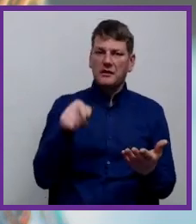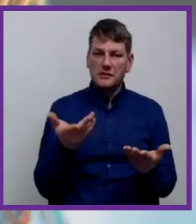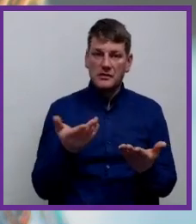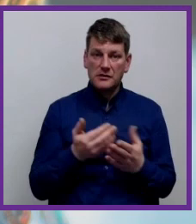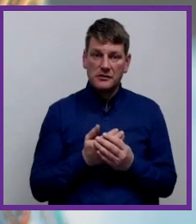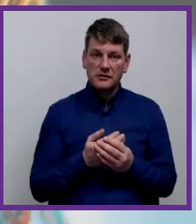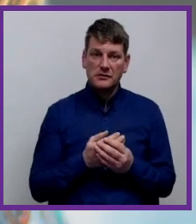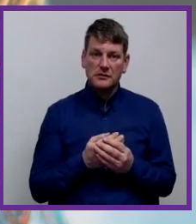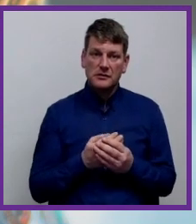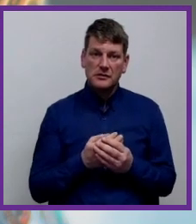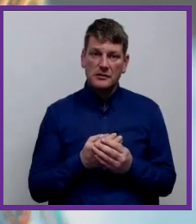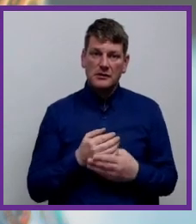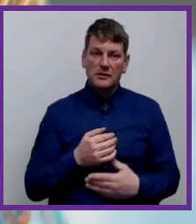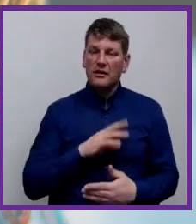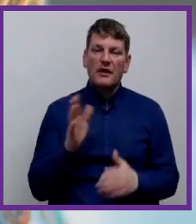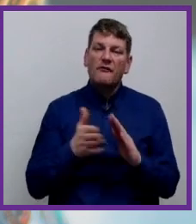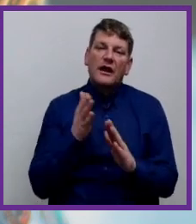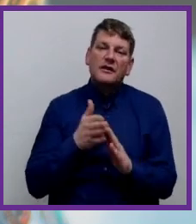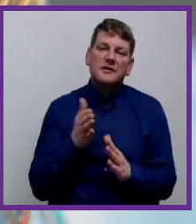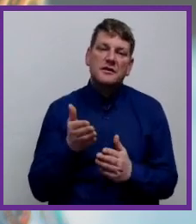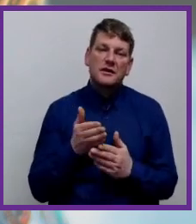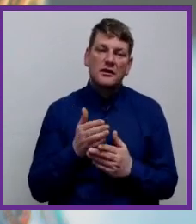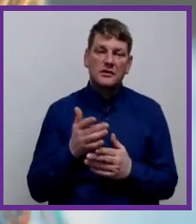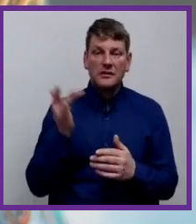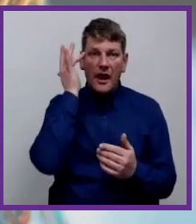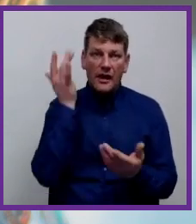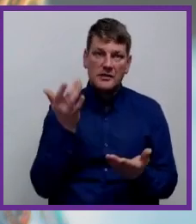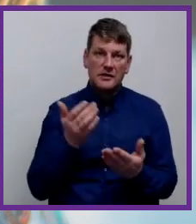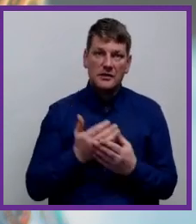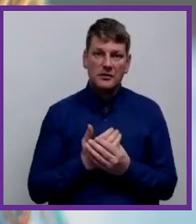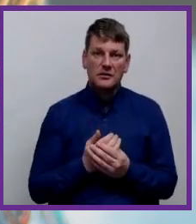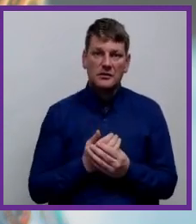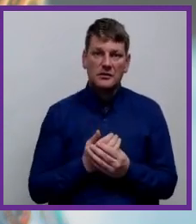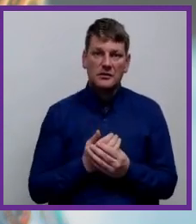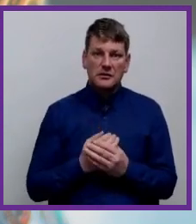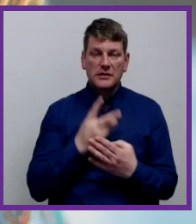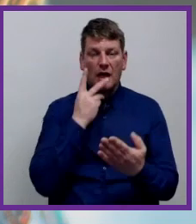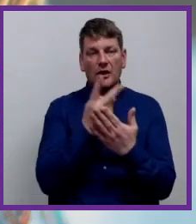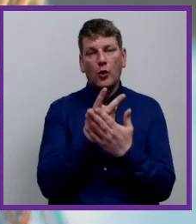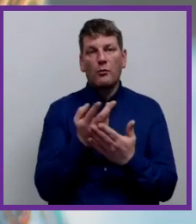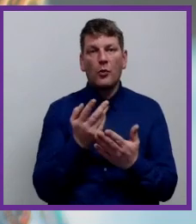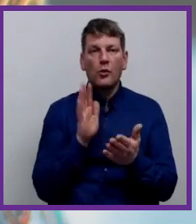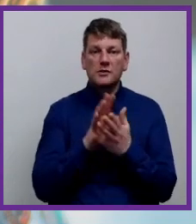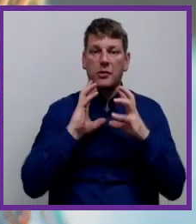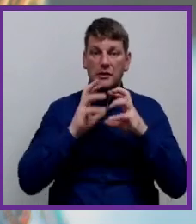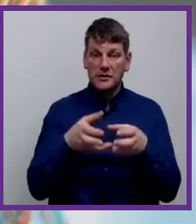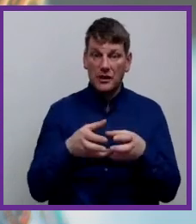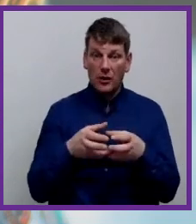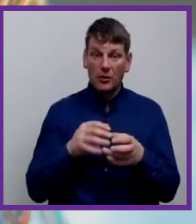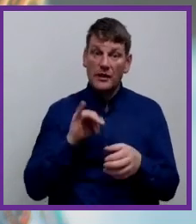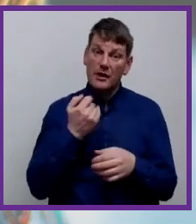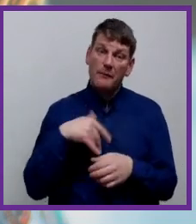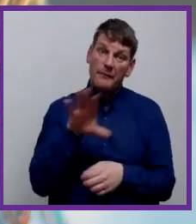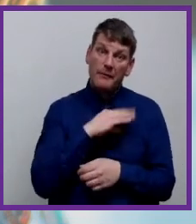kas gal galā tur neveicinā iedzīgu skatījumu uz pasauli. Bet, nu, ja mēs